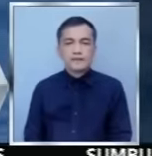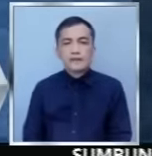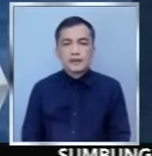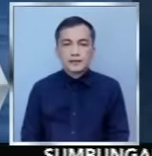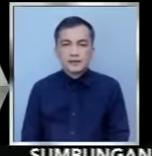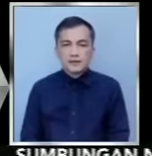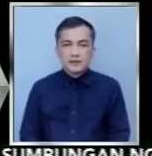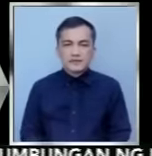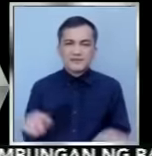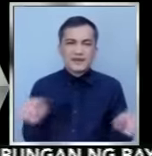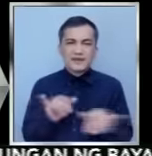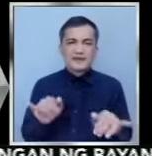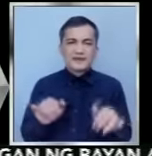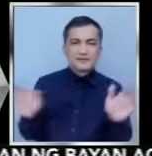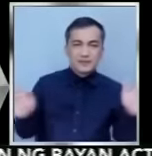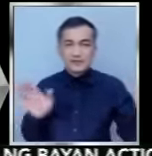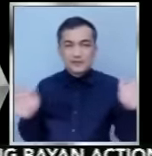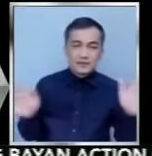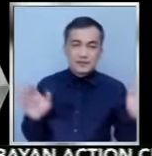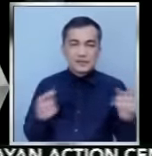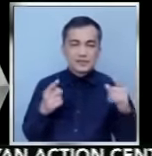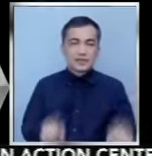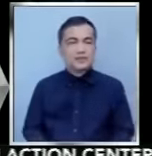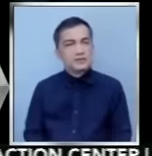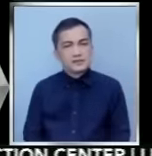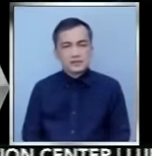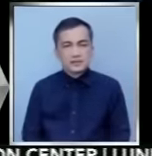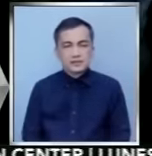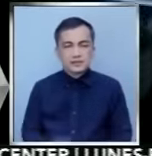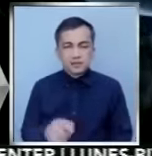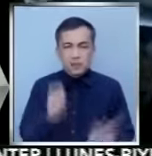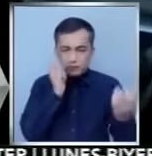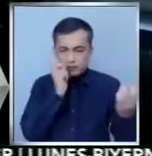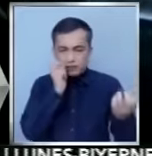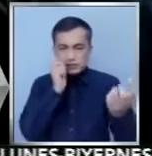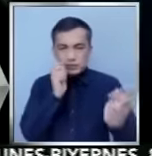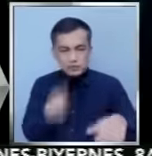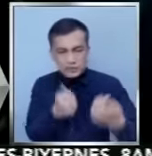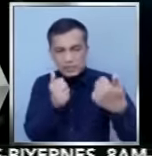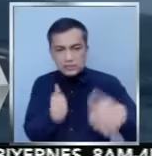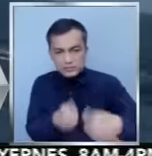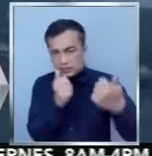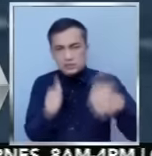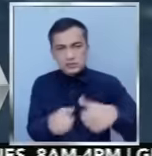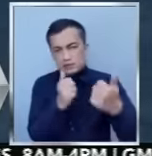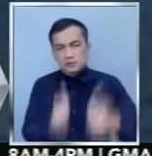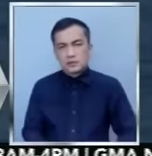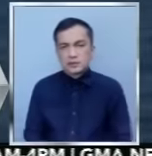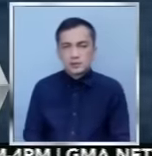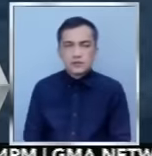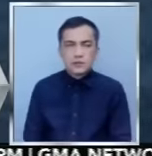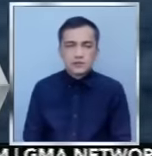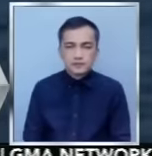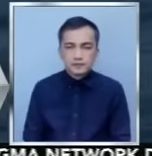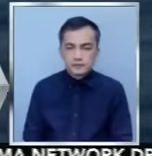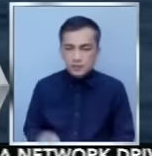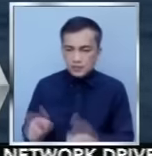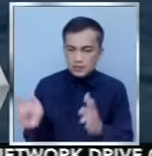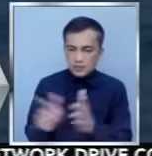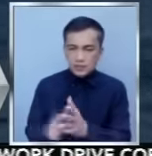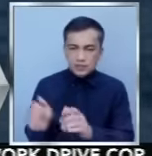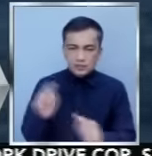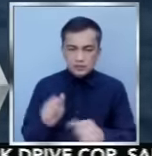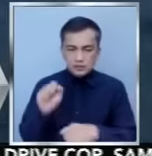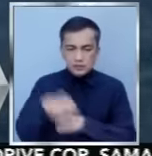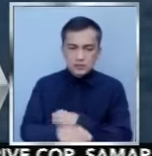ang nangyari Wala ring tigil ang mga radio challenge stop illegal actions at once leave the sea area